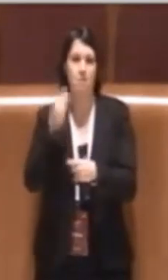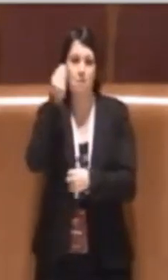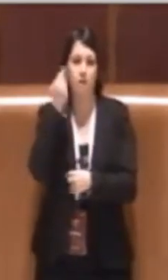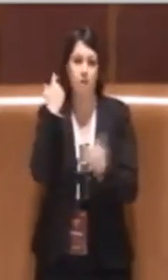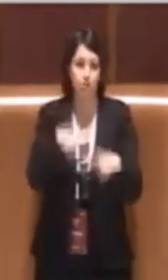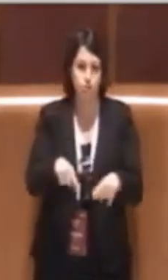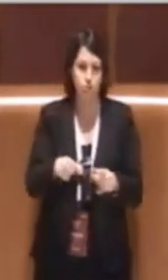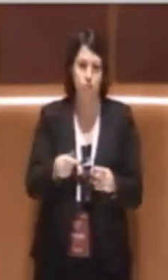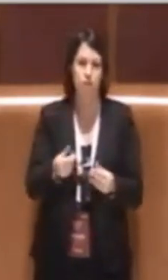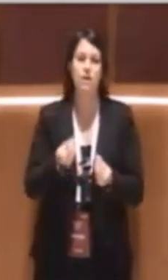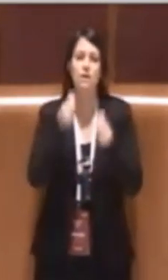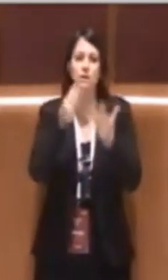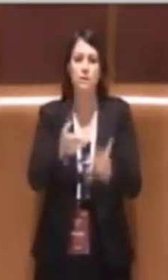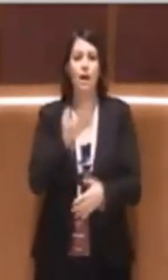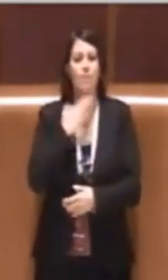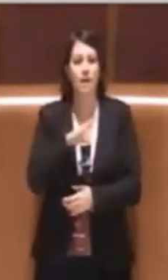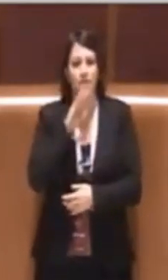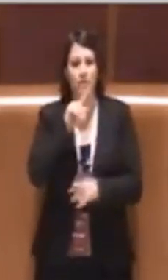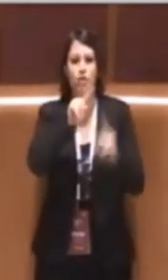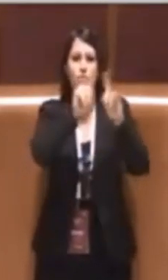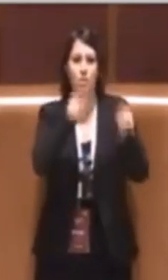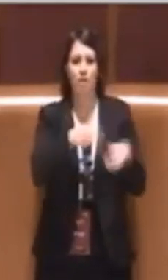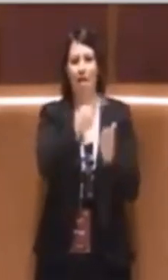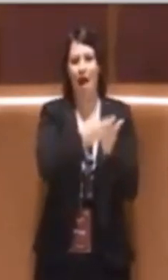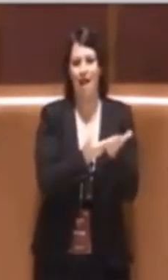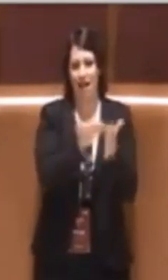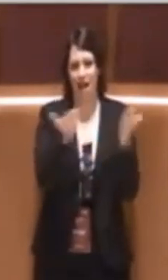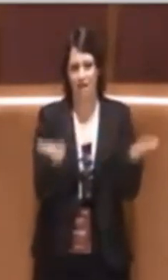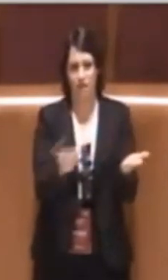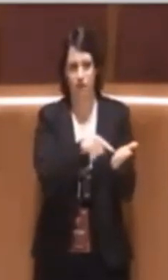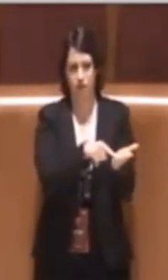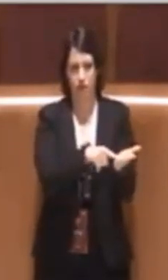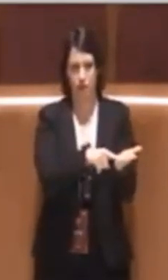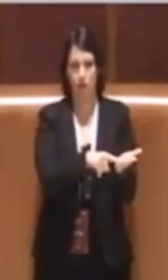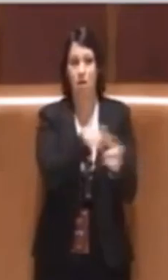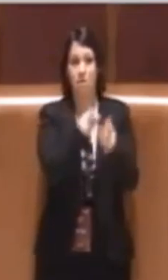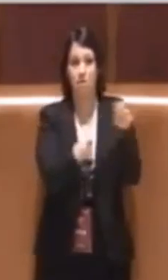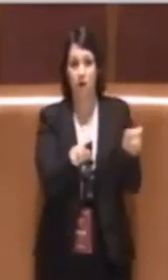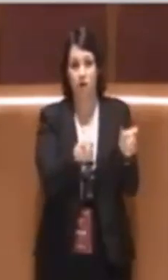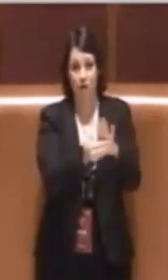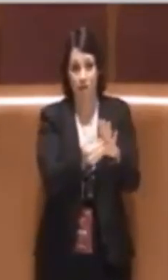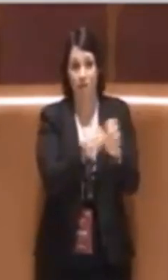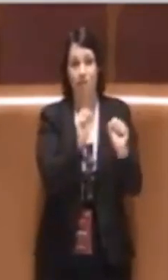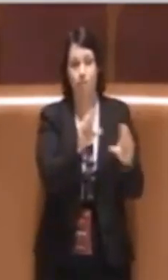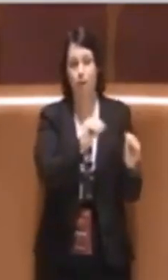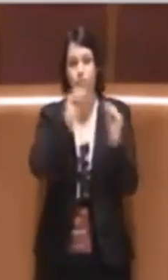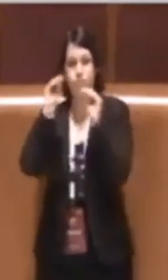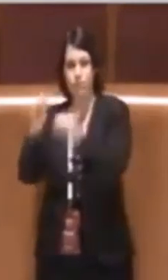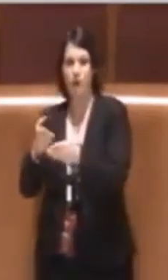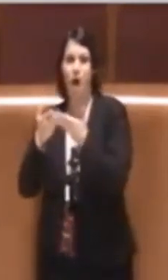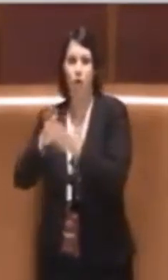agli sportelli anagrafici per poter destinare poi il personale anche ad altri servizi. Grazie.